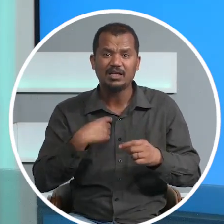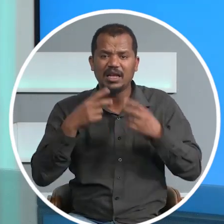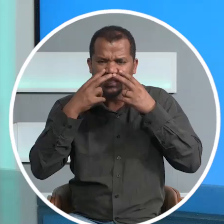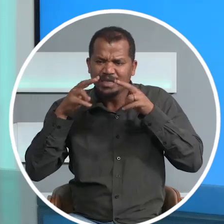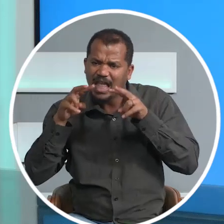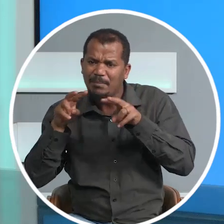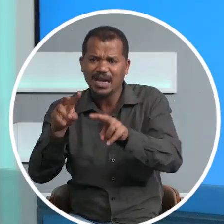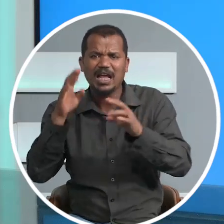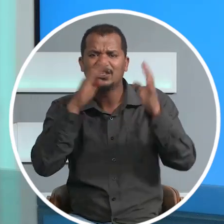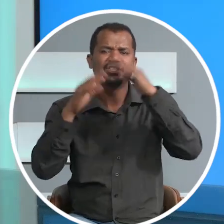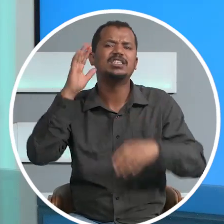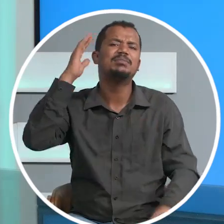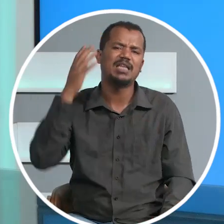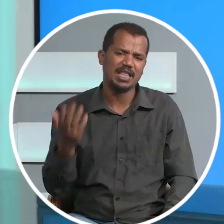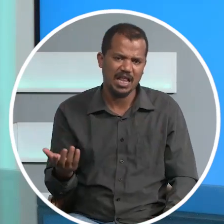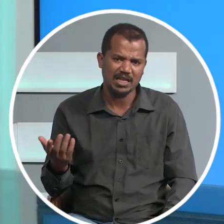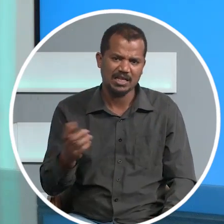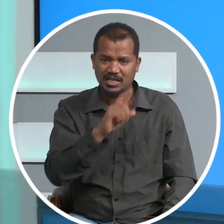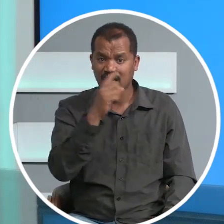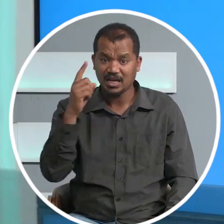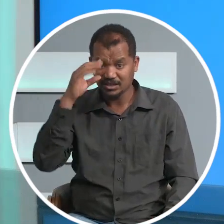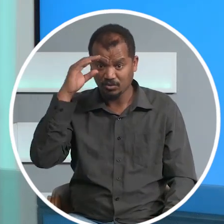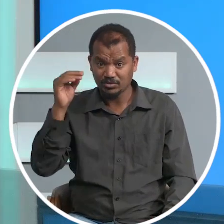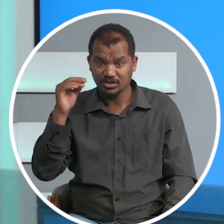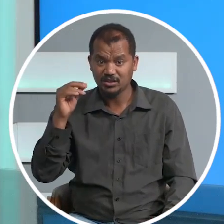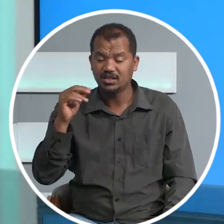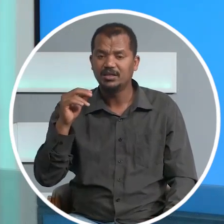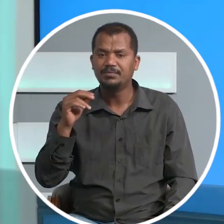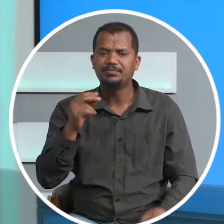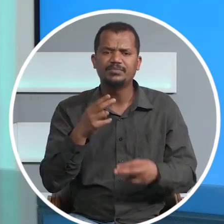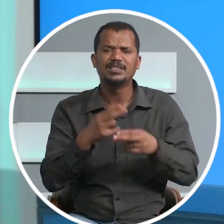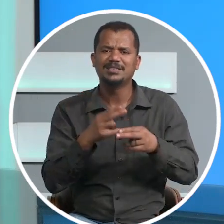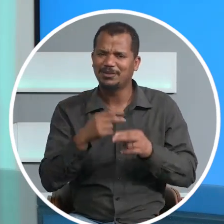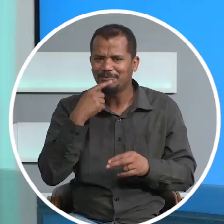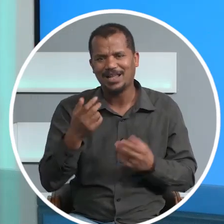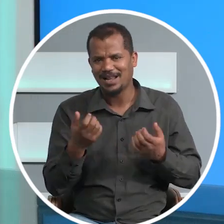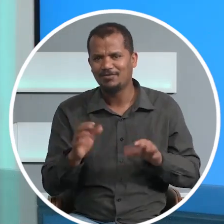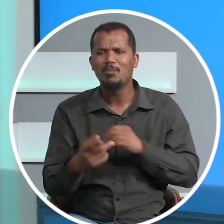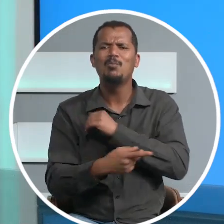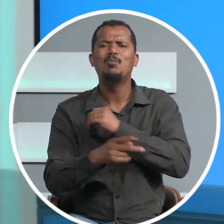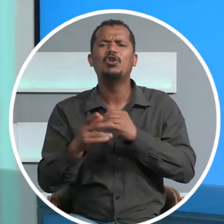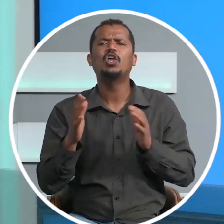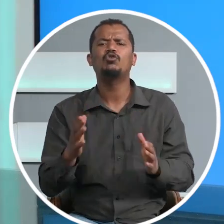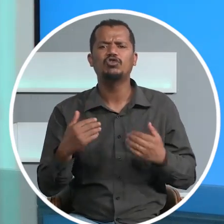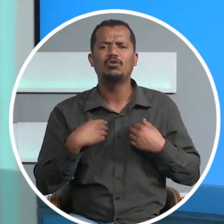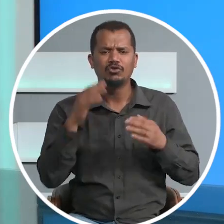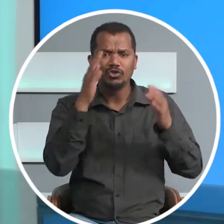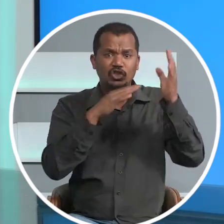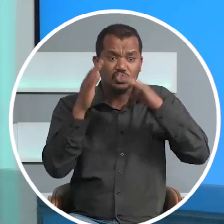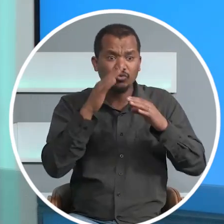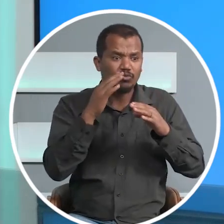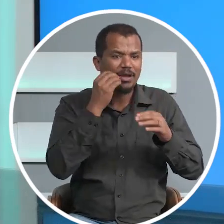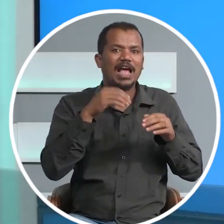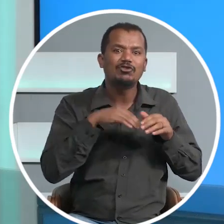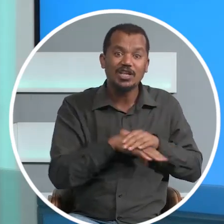እኔ ያመለካከትም ችግር ይመስለኛል። አሁን አንዳንድ ሰዎች እንደው ስማቸውን ባልጠቅስልሽ ፖለቲከኞች ሆኑ አንዳንዴ ችግሩ